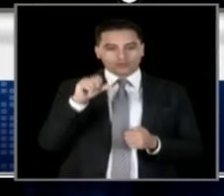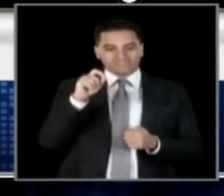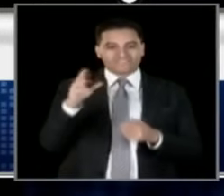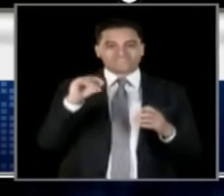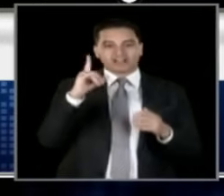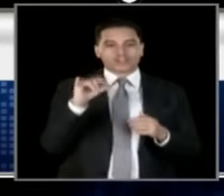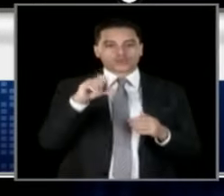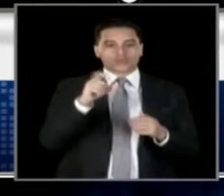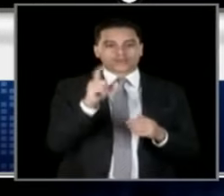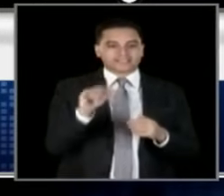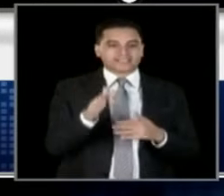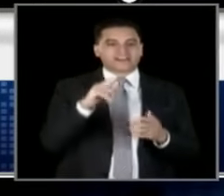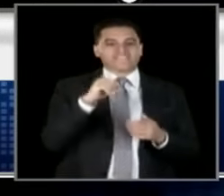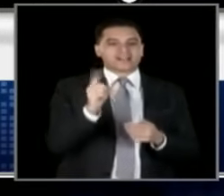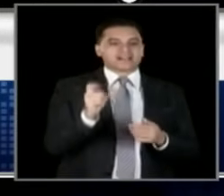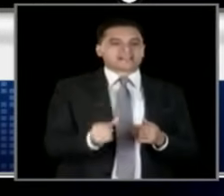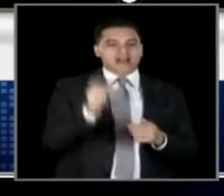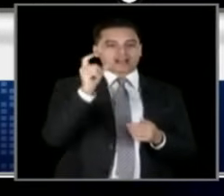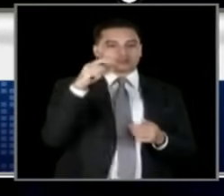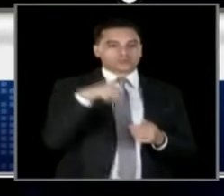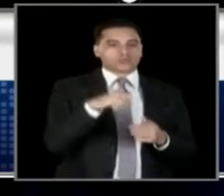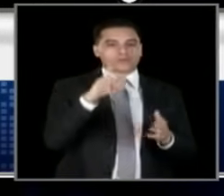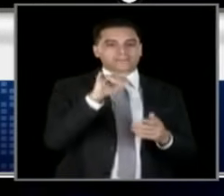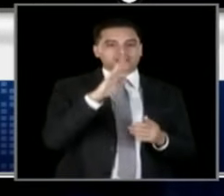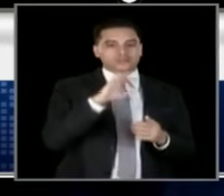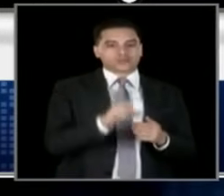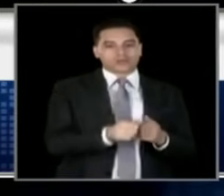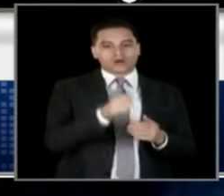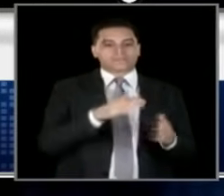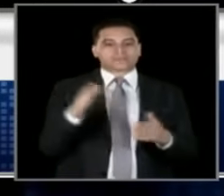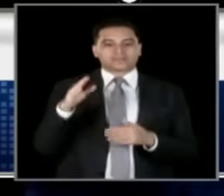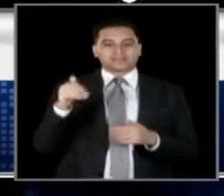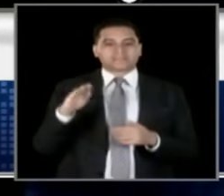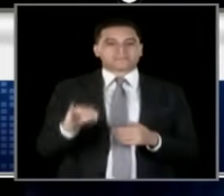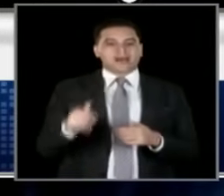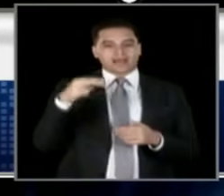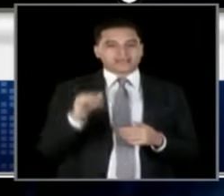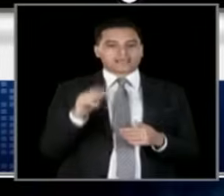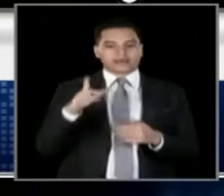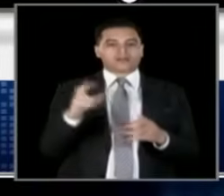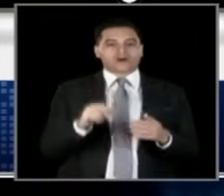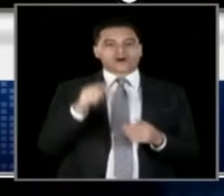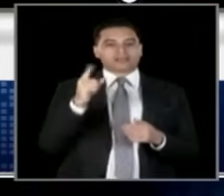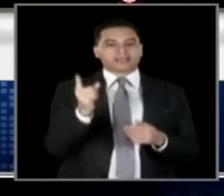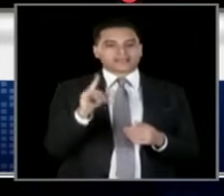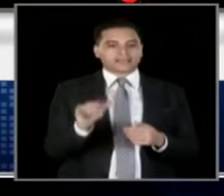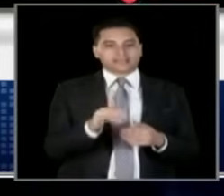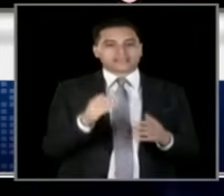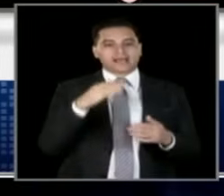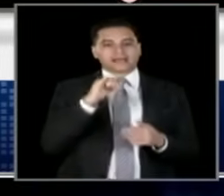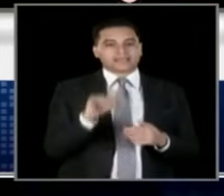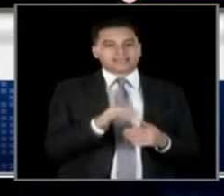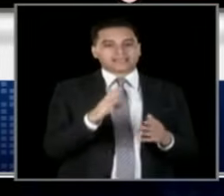يوسف فريوني فرناندو بيسوا إسماعيل قادري حجي